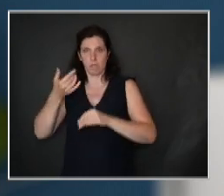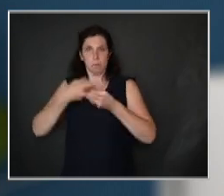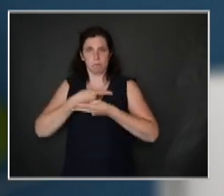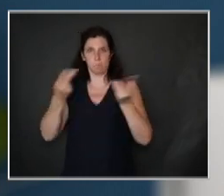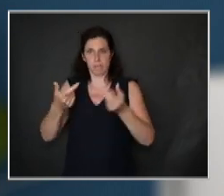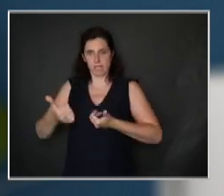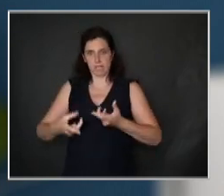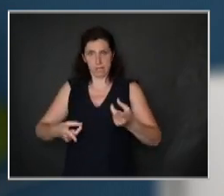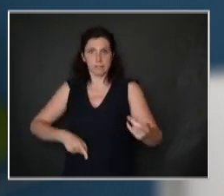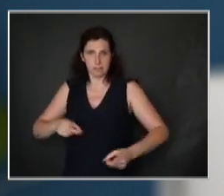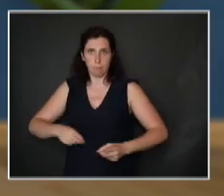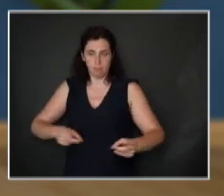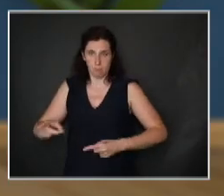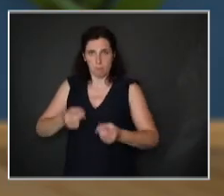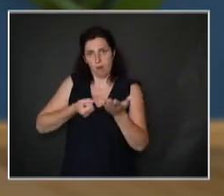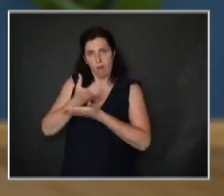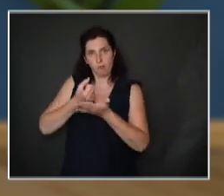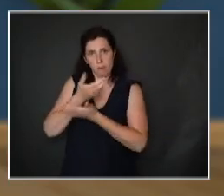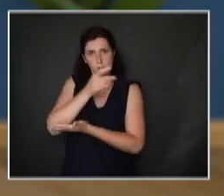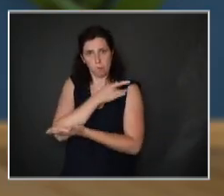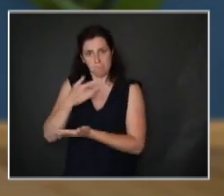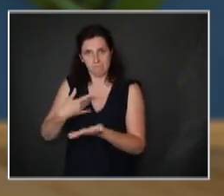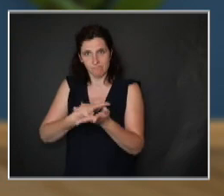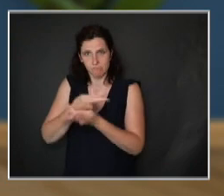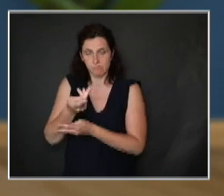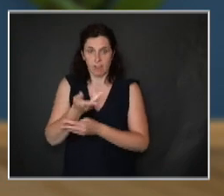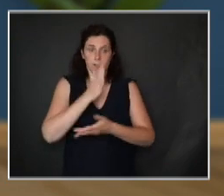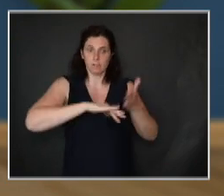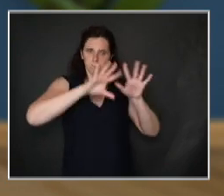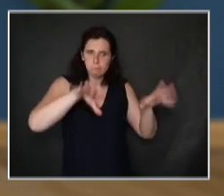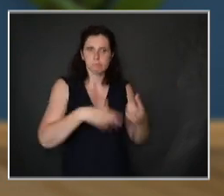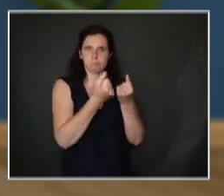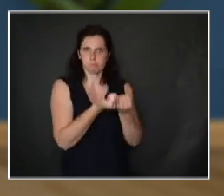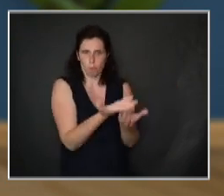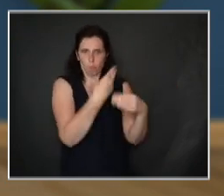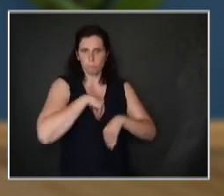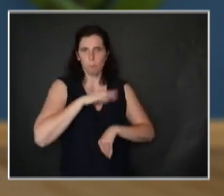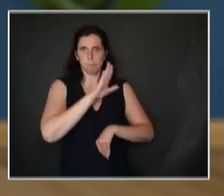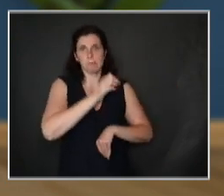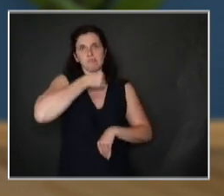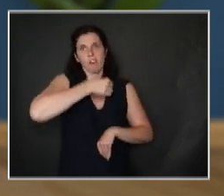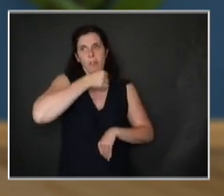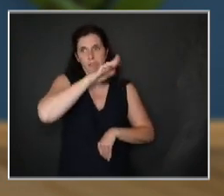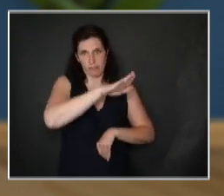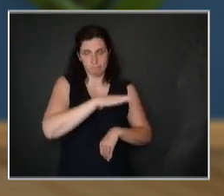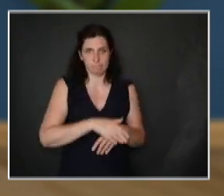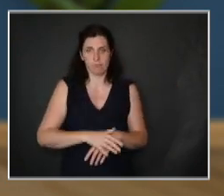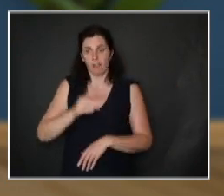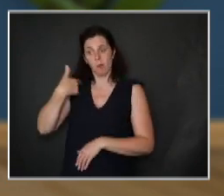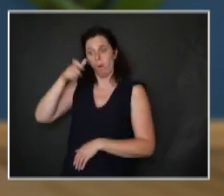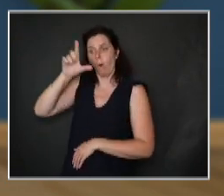département d'information médicale, capacité en gériatrie. Il faut connaître l'homme pour soigner